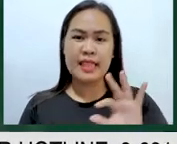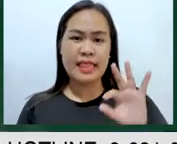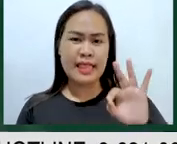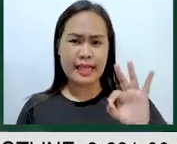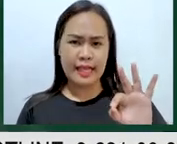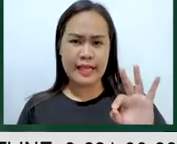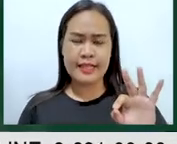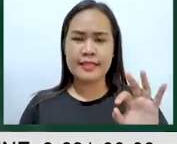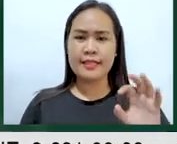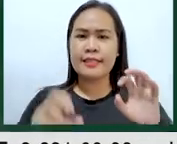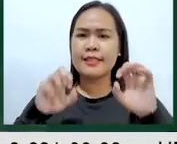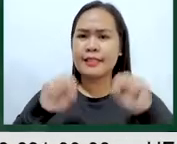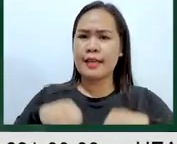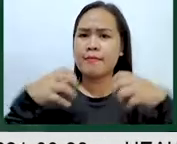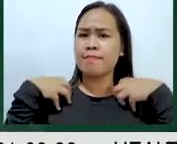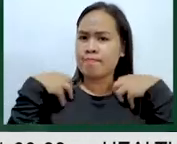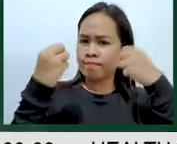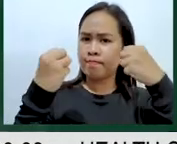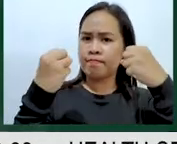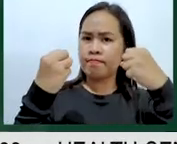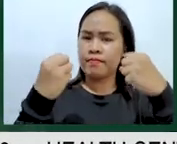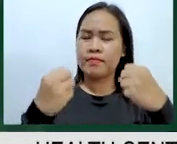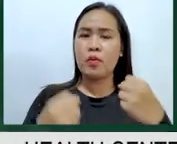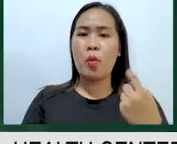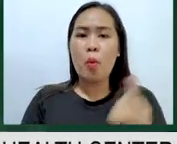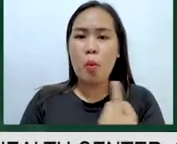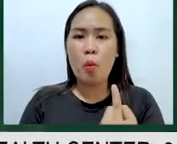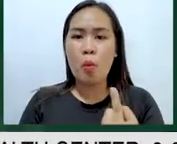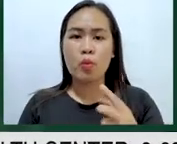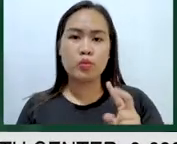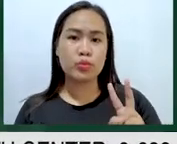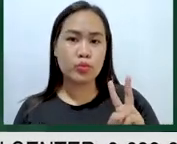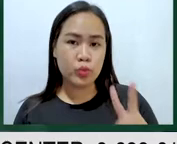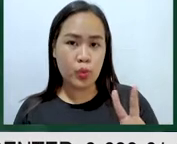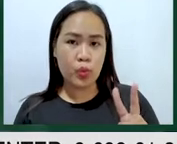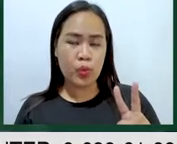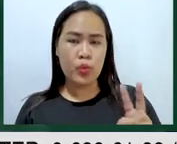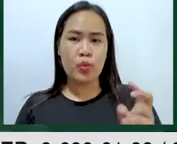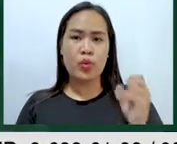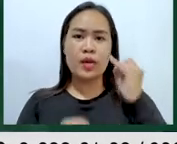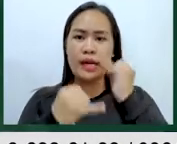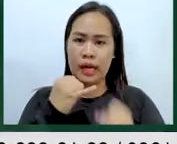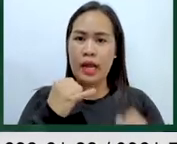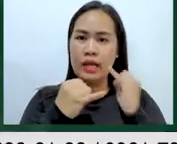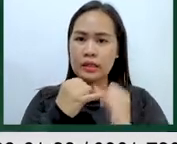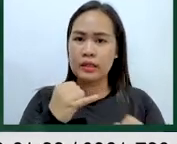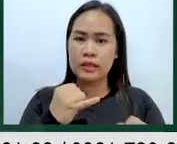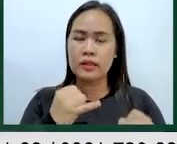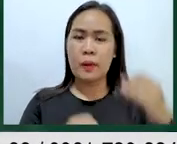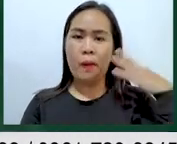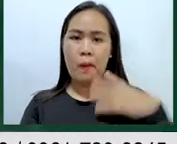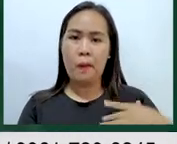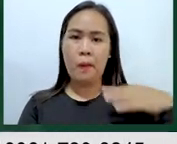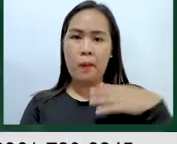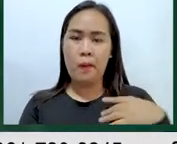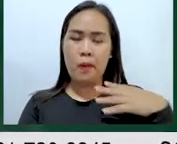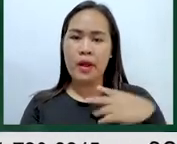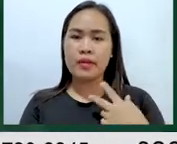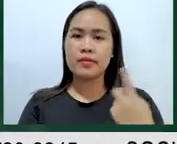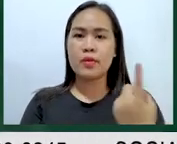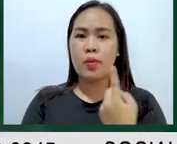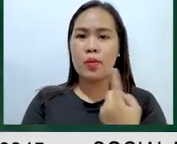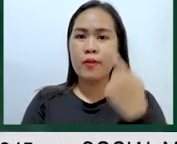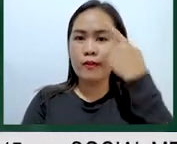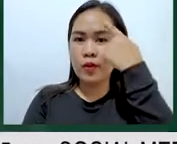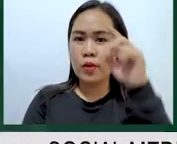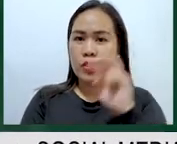have logged in 11 positive cases sa ating barangay employees, 9 recoveries, and 2